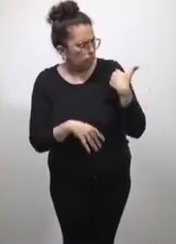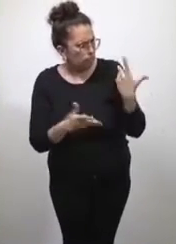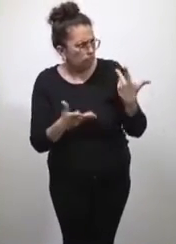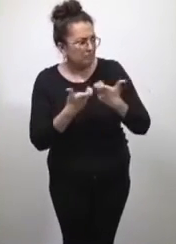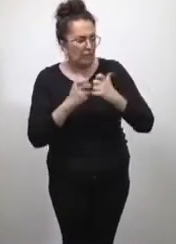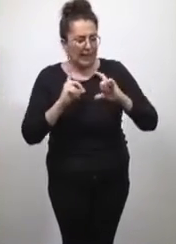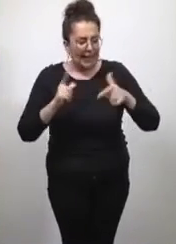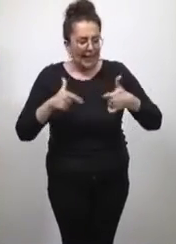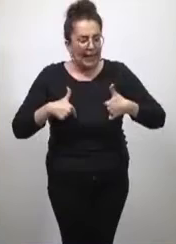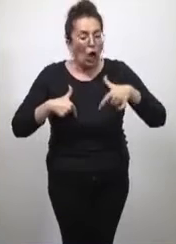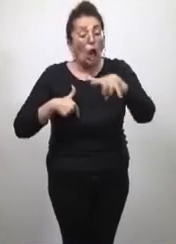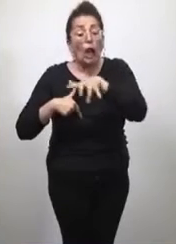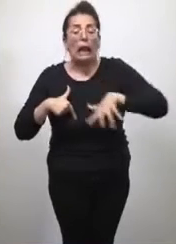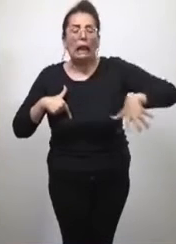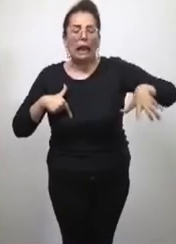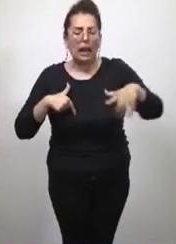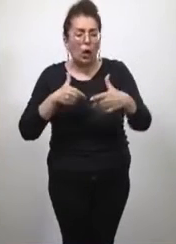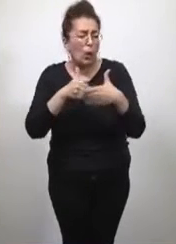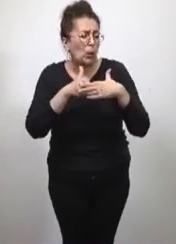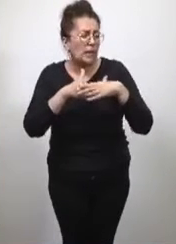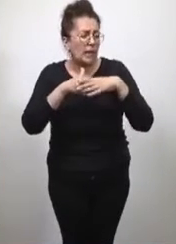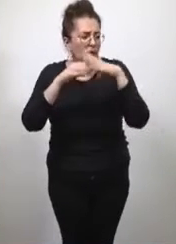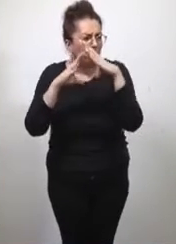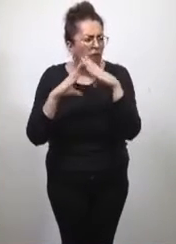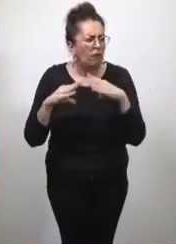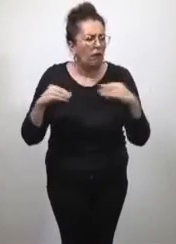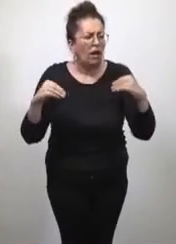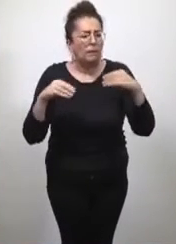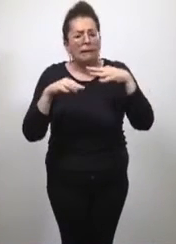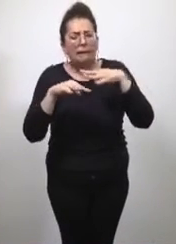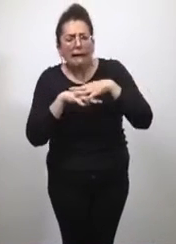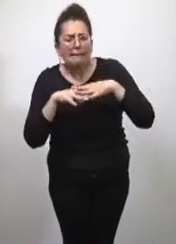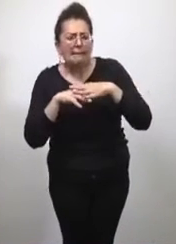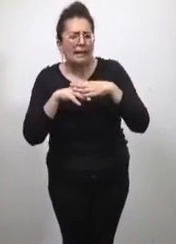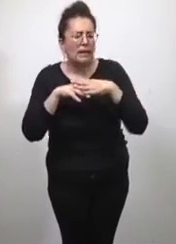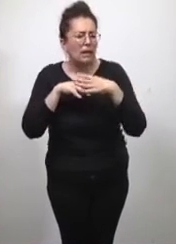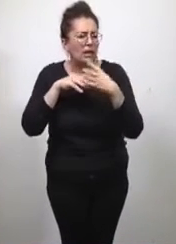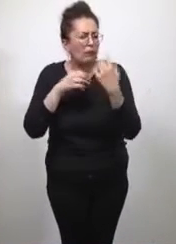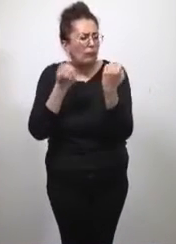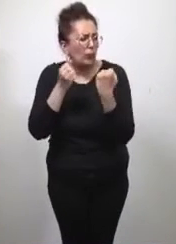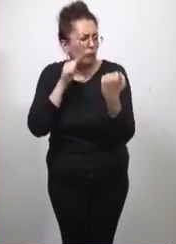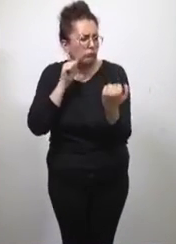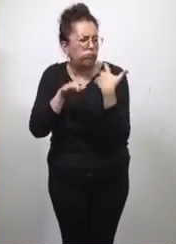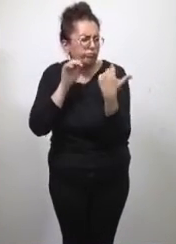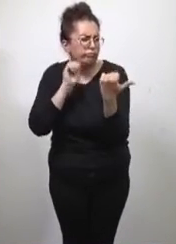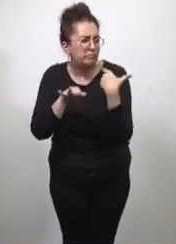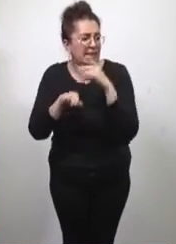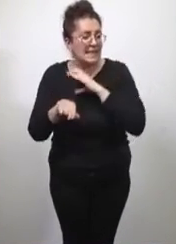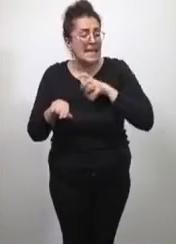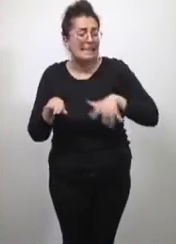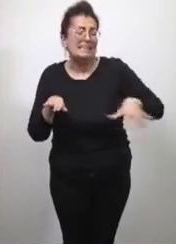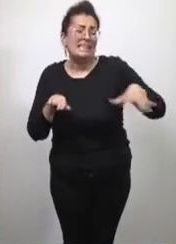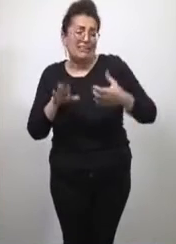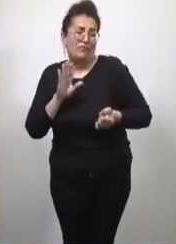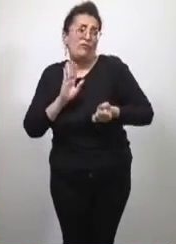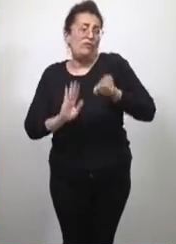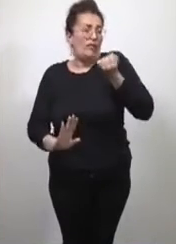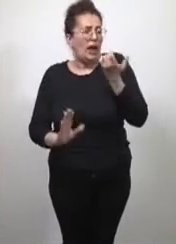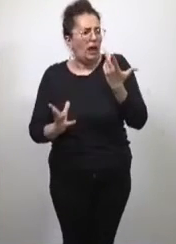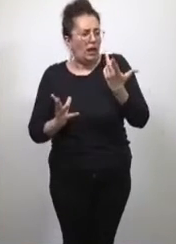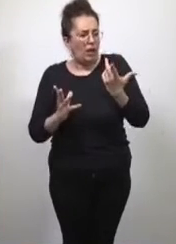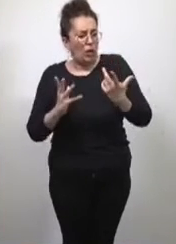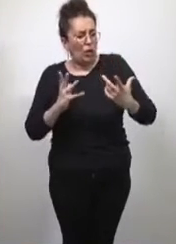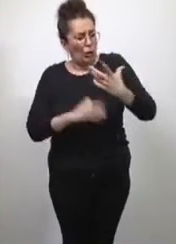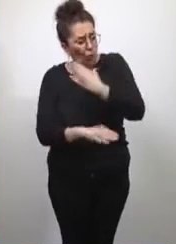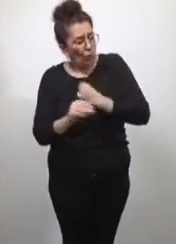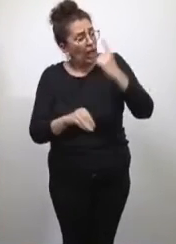écoles, l'apaisement des boulevards, l'apaisement des quartiers, toutes les mesures alternatives que nous mettons déjà en place et qui pour beaucoup sont déjà en place seront des outils